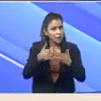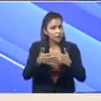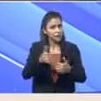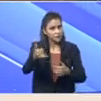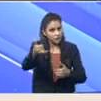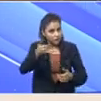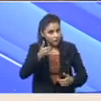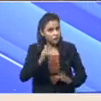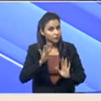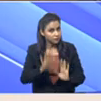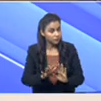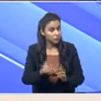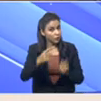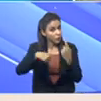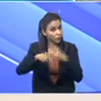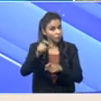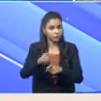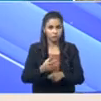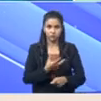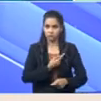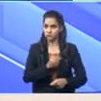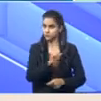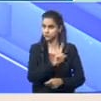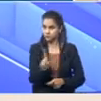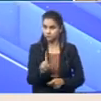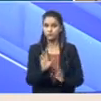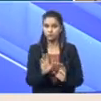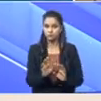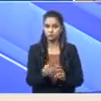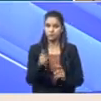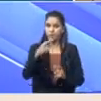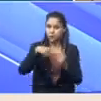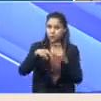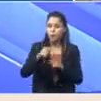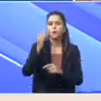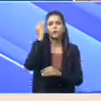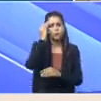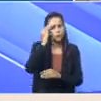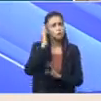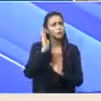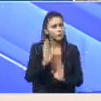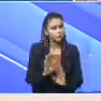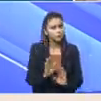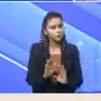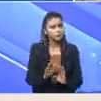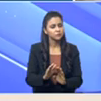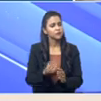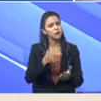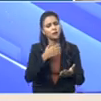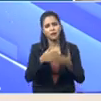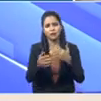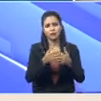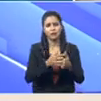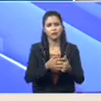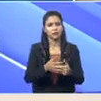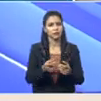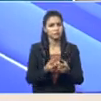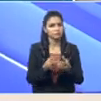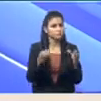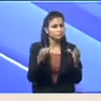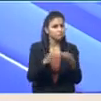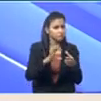आए तो आपको डरना नहीं है। आपको पता होना चाहिए, कोई भी जांच